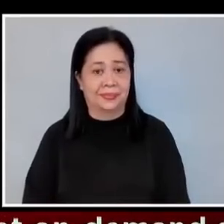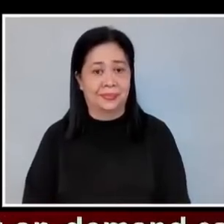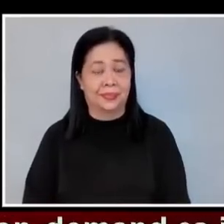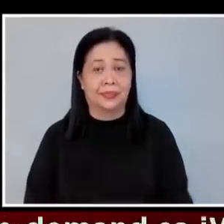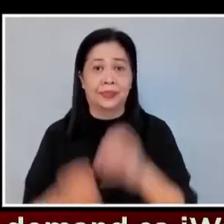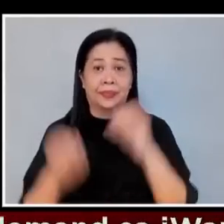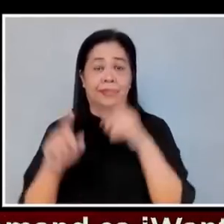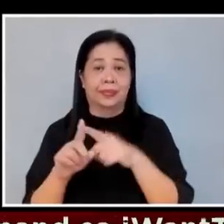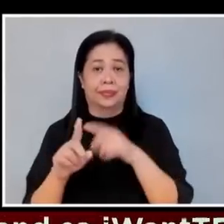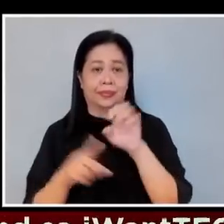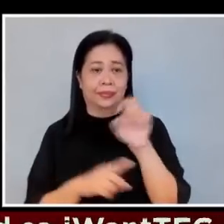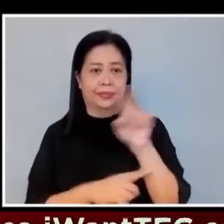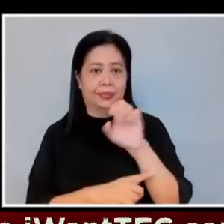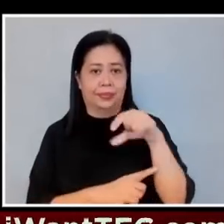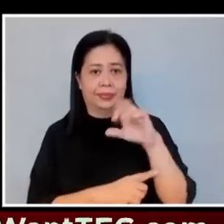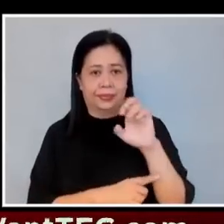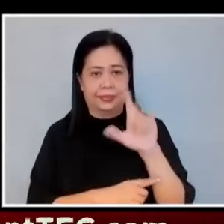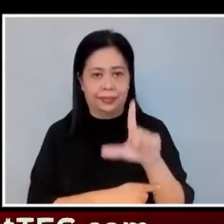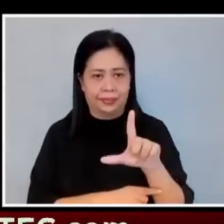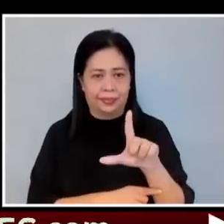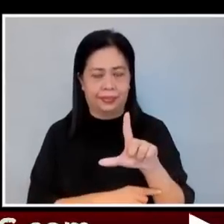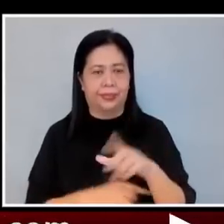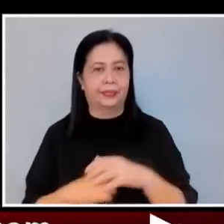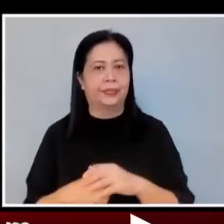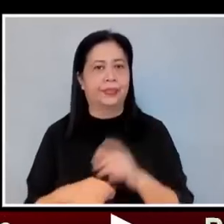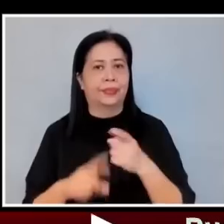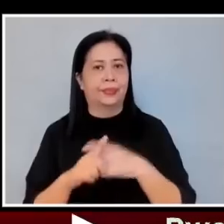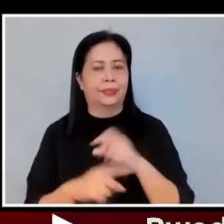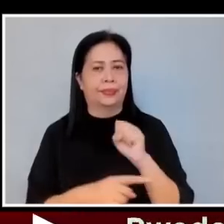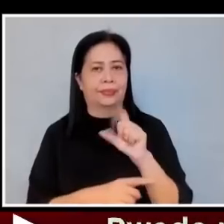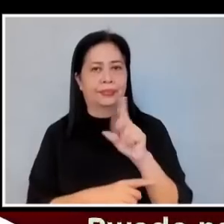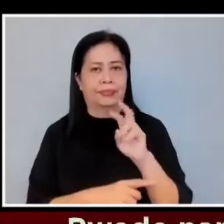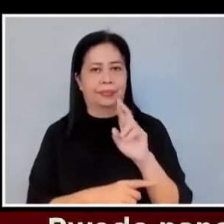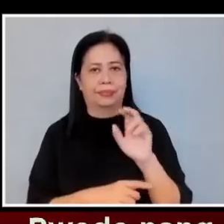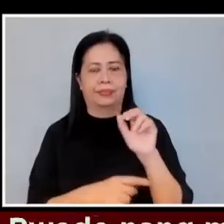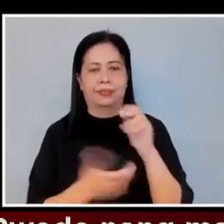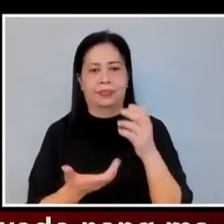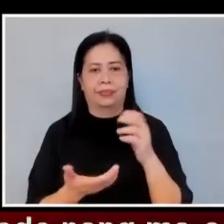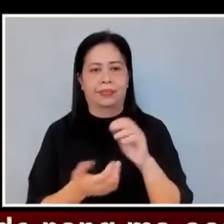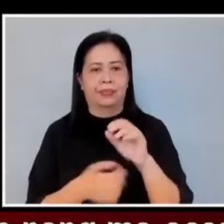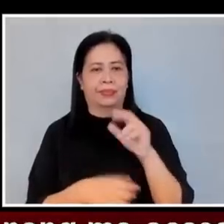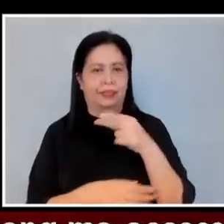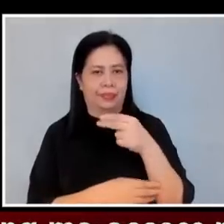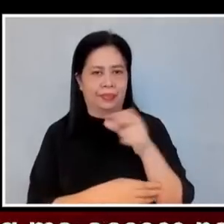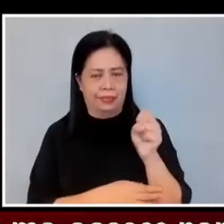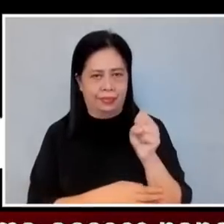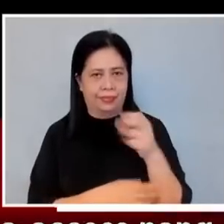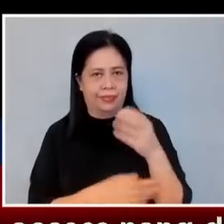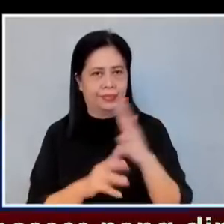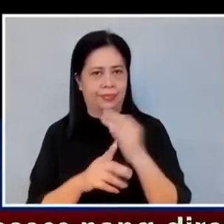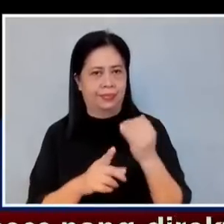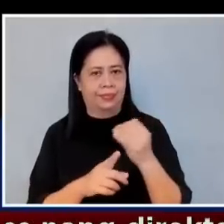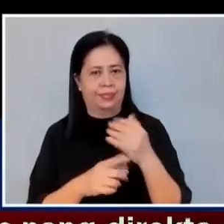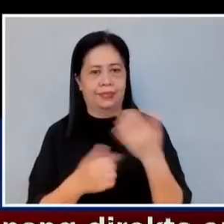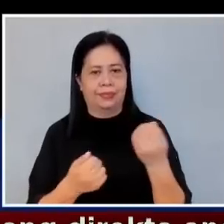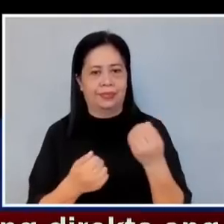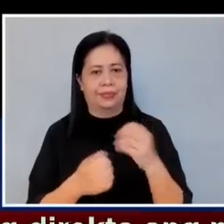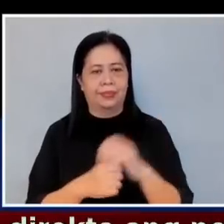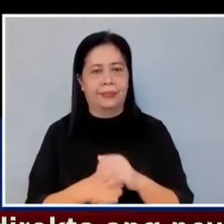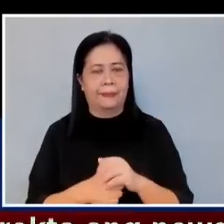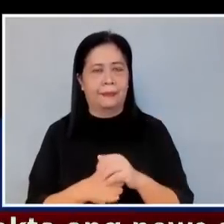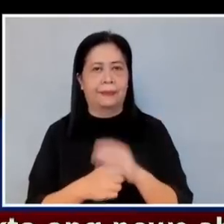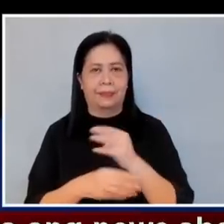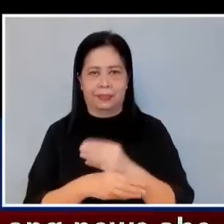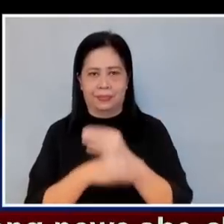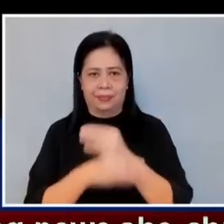Teacher Ezekiel Alcagno ng Salvador Arroyado Senior Memorial High School sa Barangay Pulanduta, Balud, Masbate.